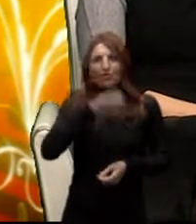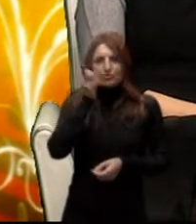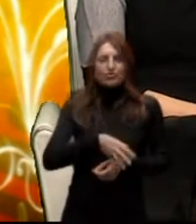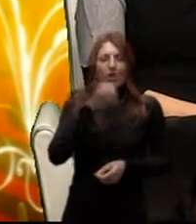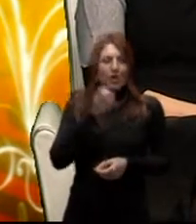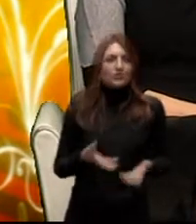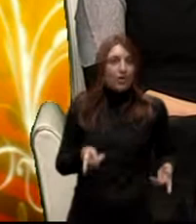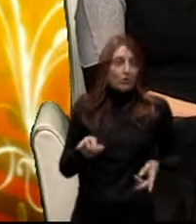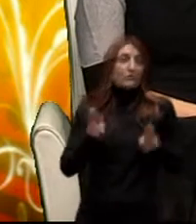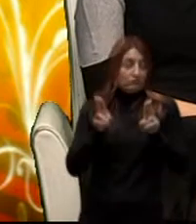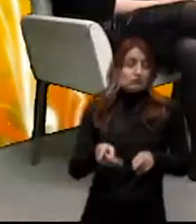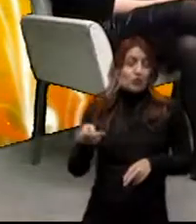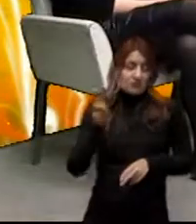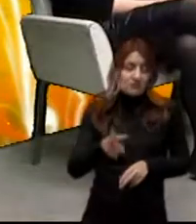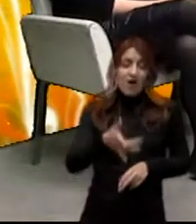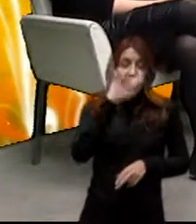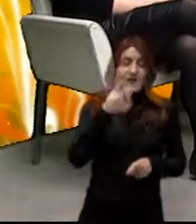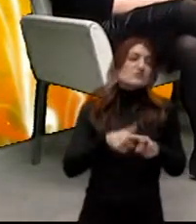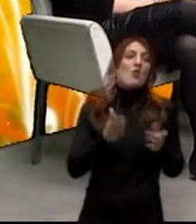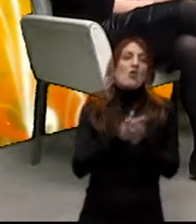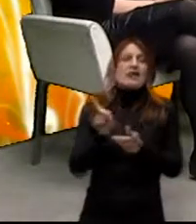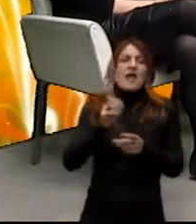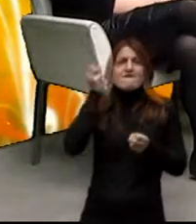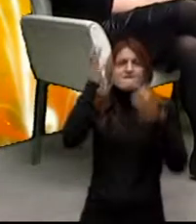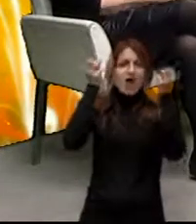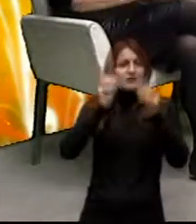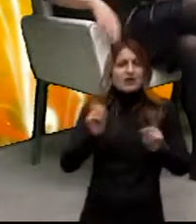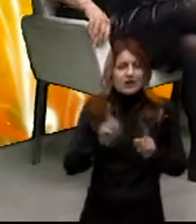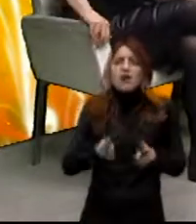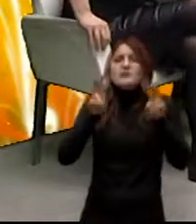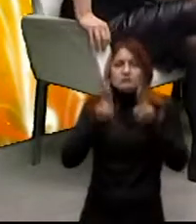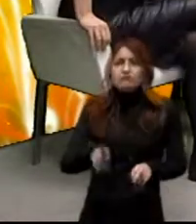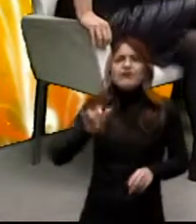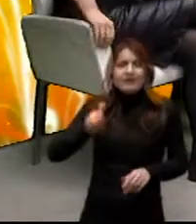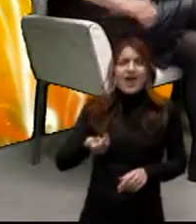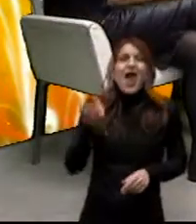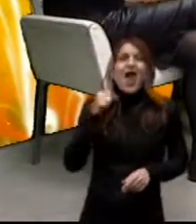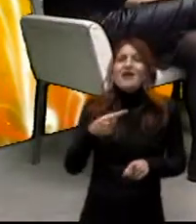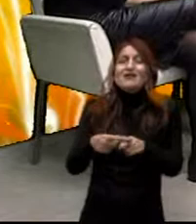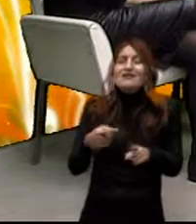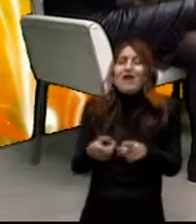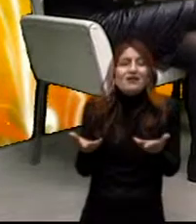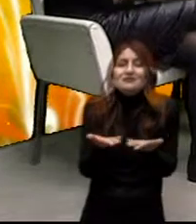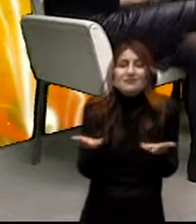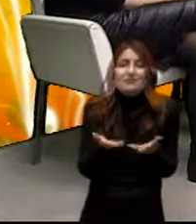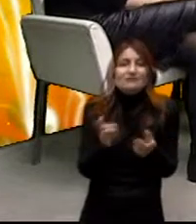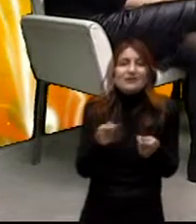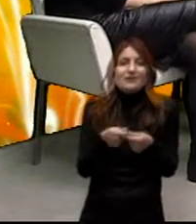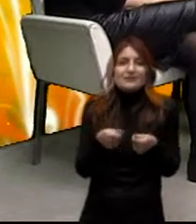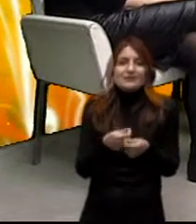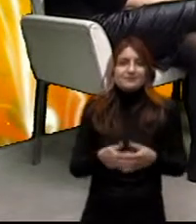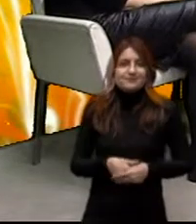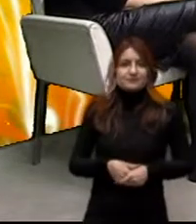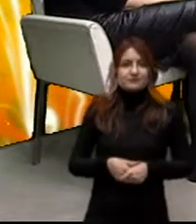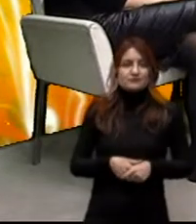Da, imaju glave bolje. Zaista imaju glave. Nisam rekla da se izmislili. Nego to upnikli u to. Tako je. Nisu popitli u